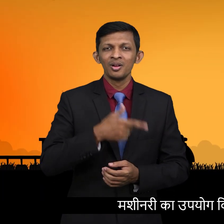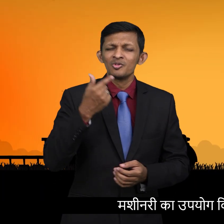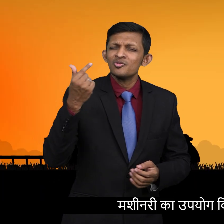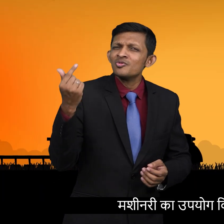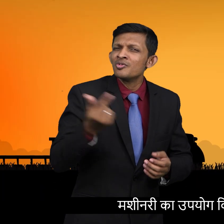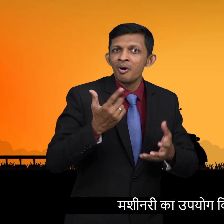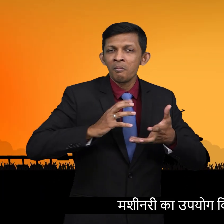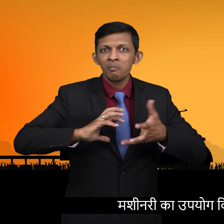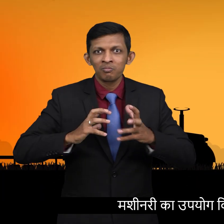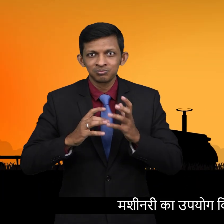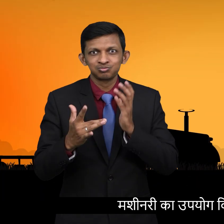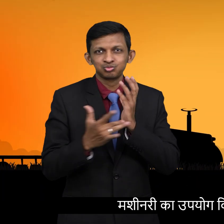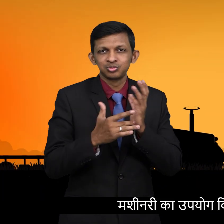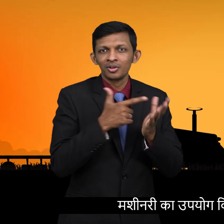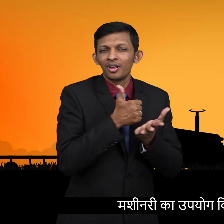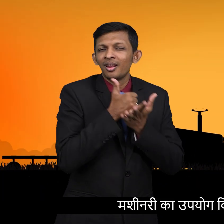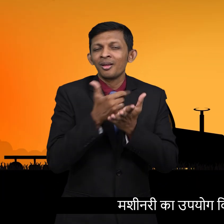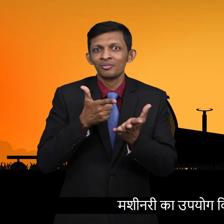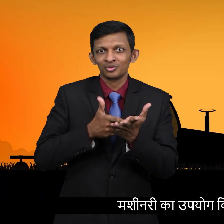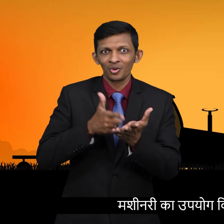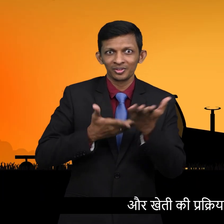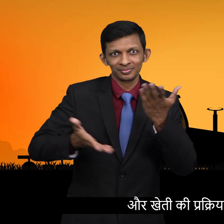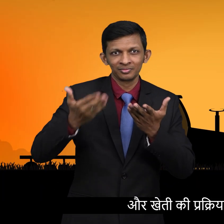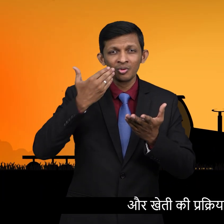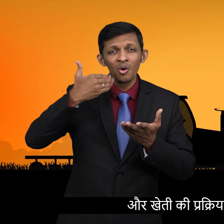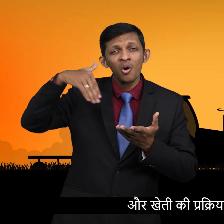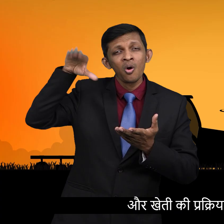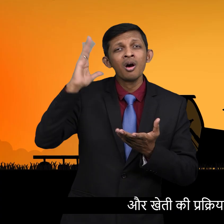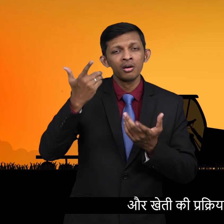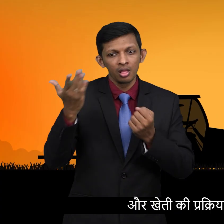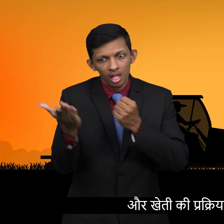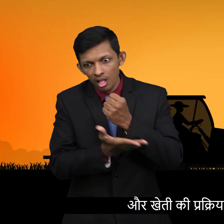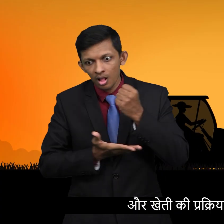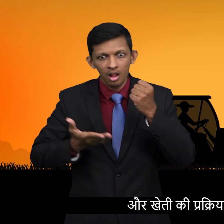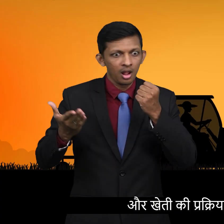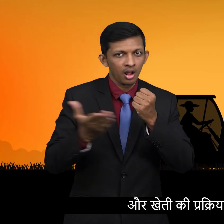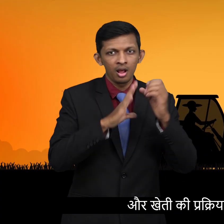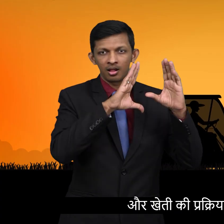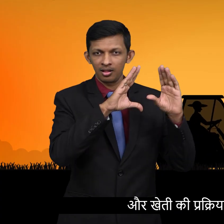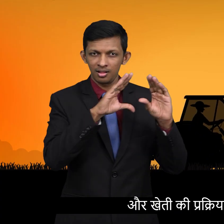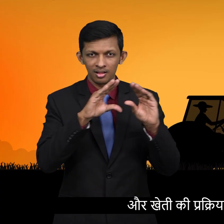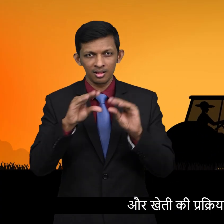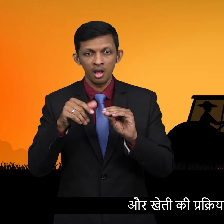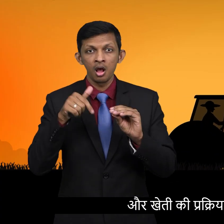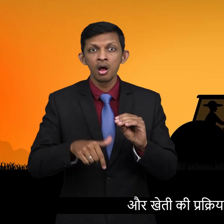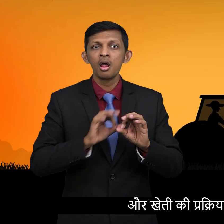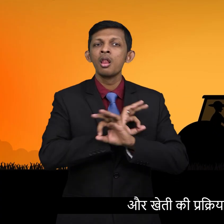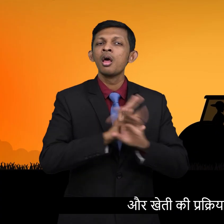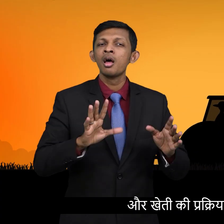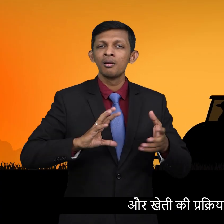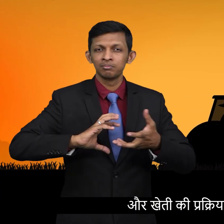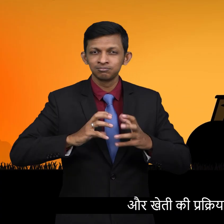मशीनरी का उपयोग किसानों को शारीरिक श्रम कम करने और खेती की प्रक्रिया को तेज करने में मदद करता है।